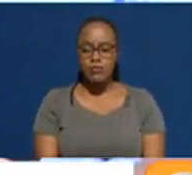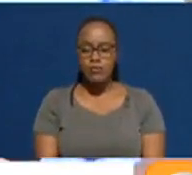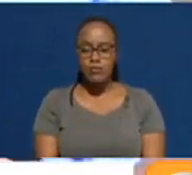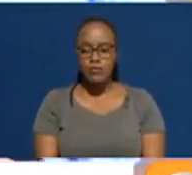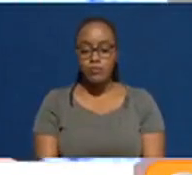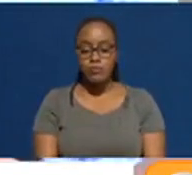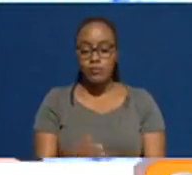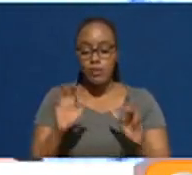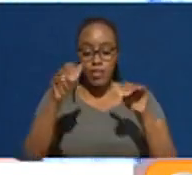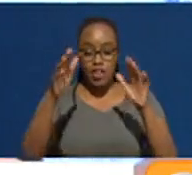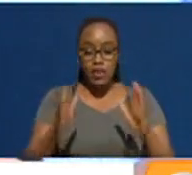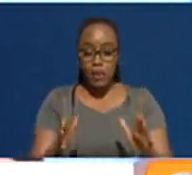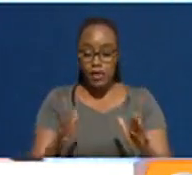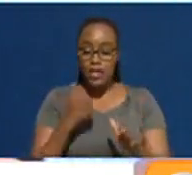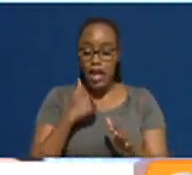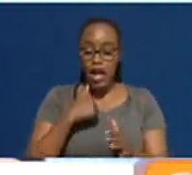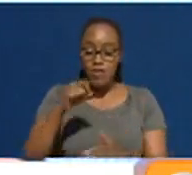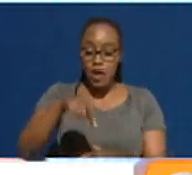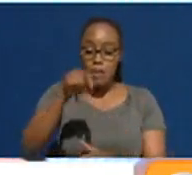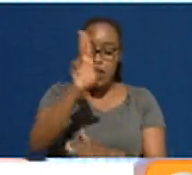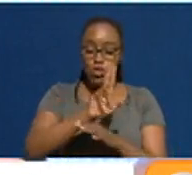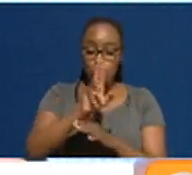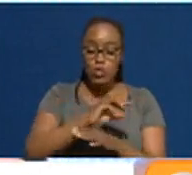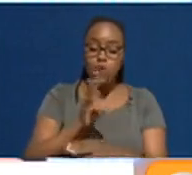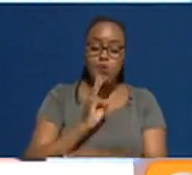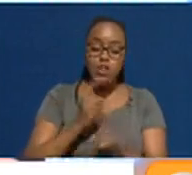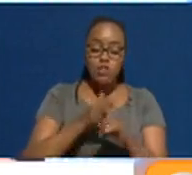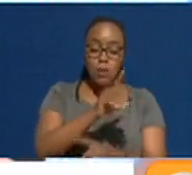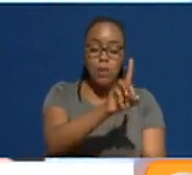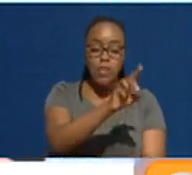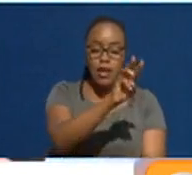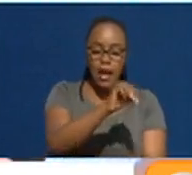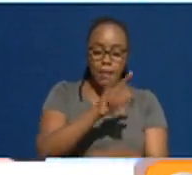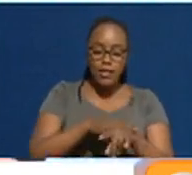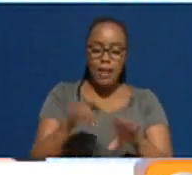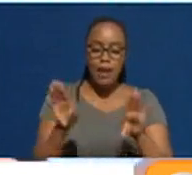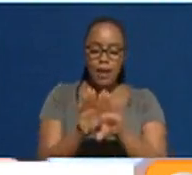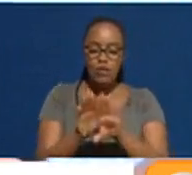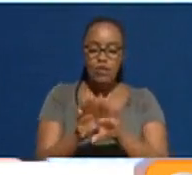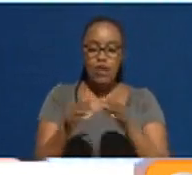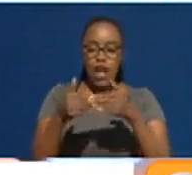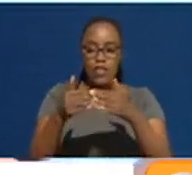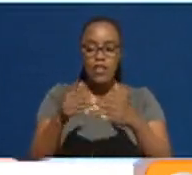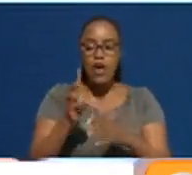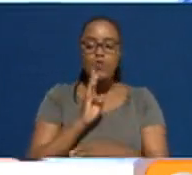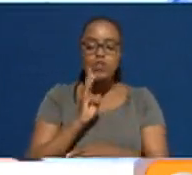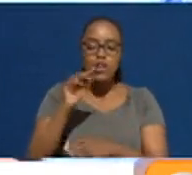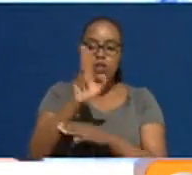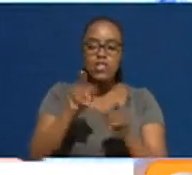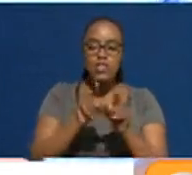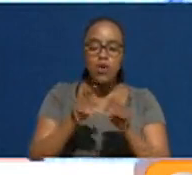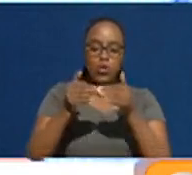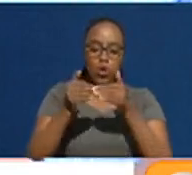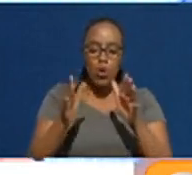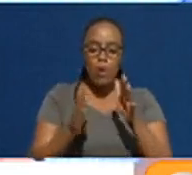Kwa hivyo wakulima waliweza kupanda wakitumia maji kupitia kwa dam, kwa sababu after gate ilifungwa, maji yote ambayo ilitumika kwenda chini yalikuwa